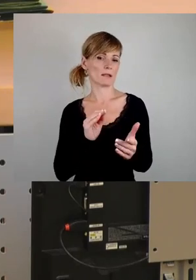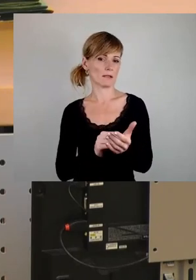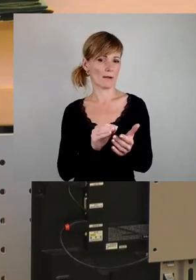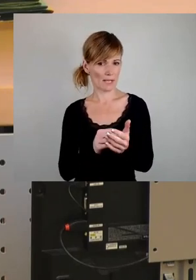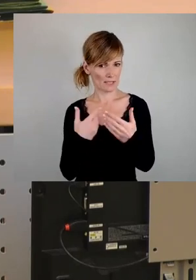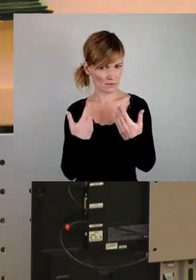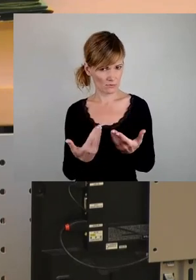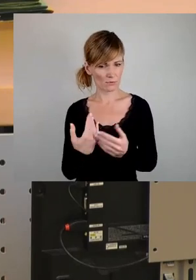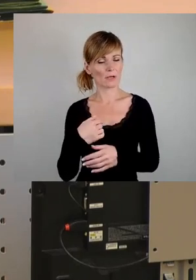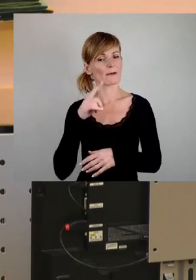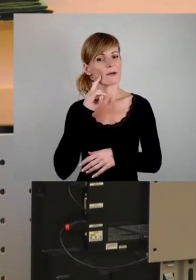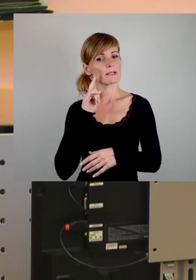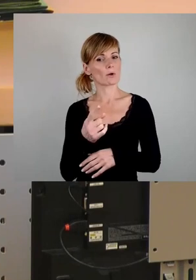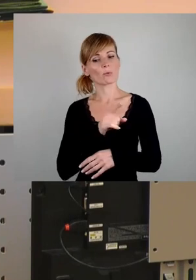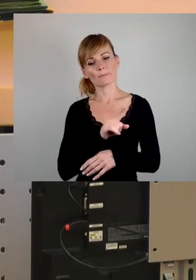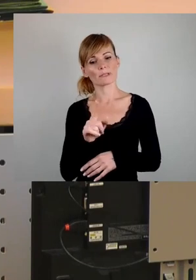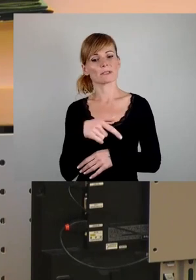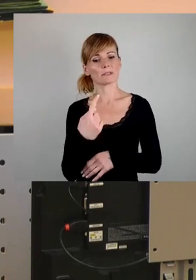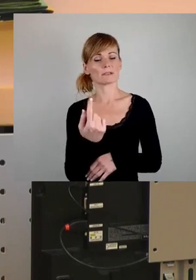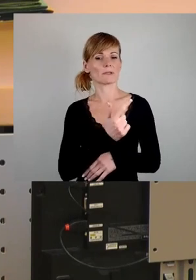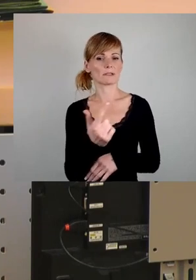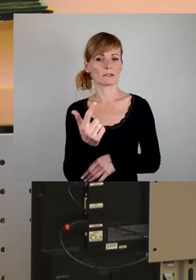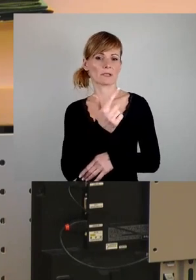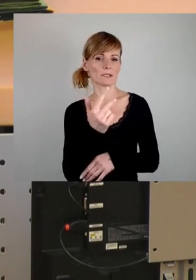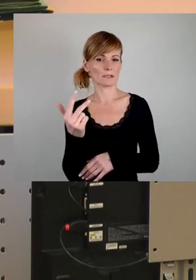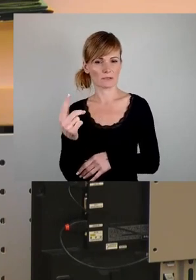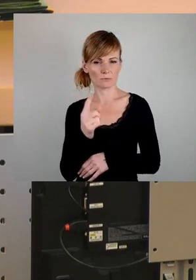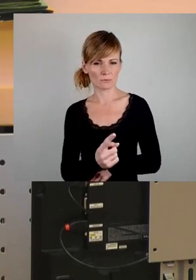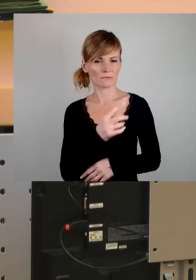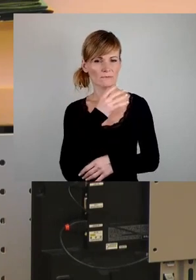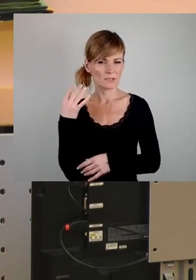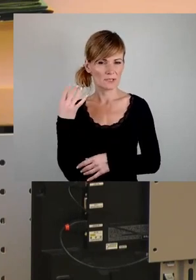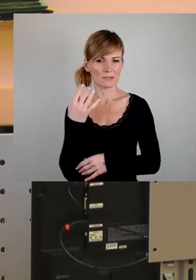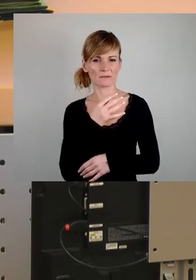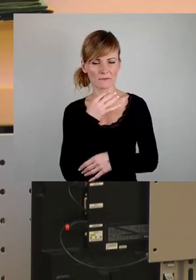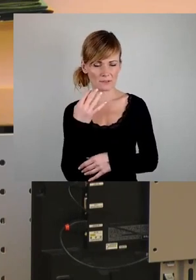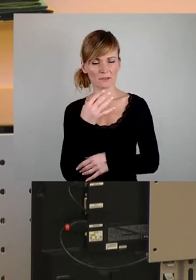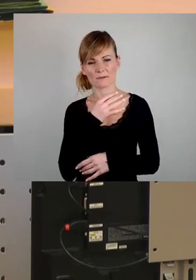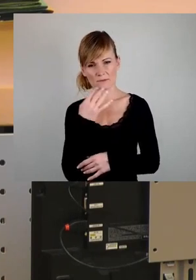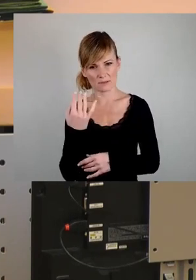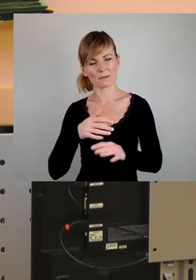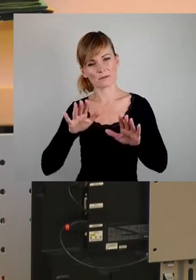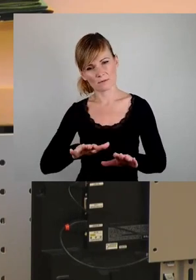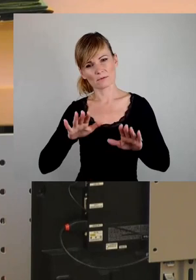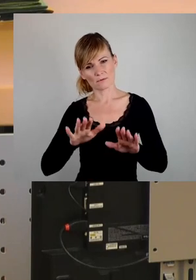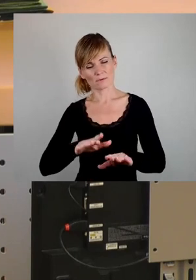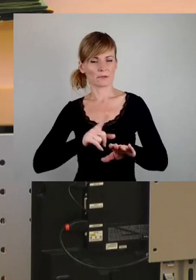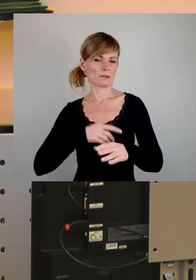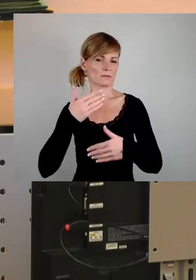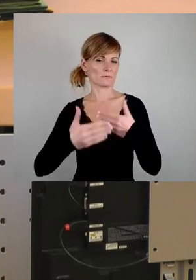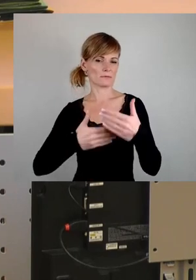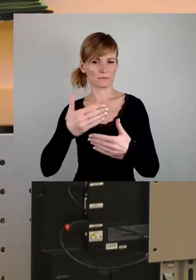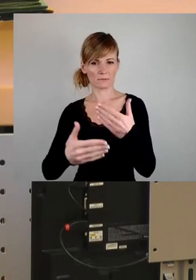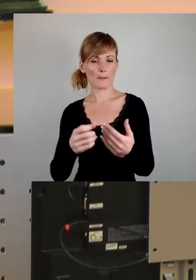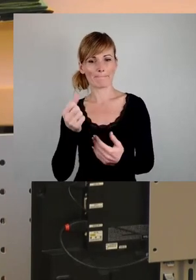zum Jahr 2033 noch eine Menge Wasser die Elbe herunterfließen und noch so manche